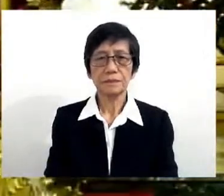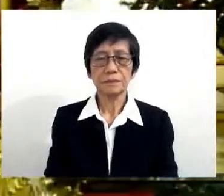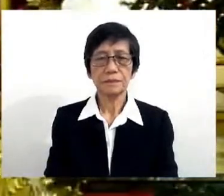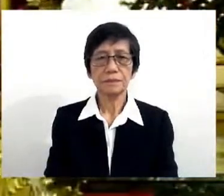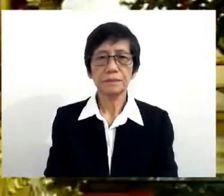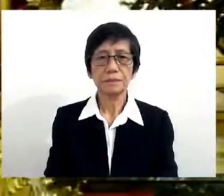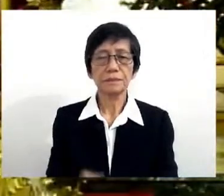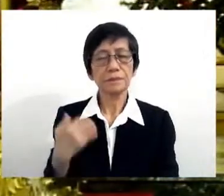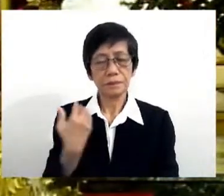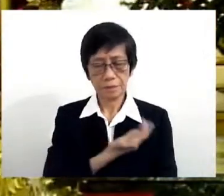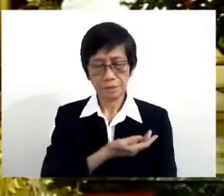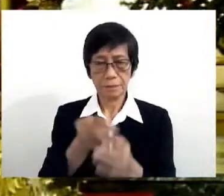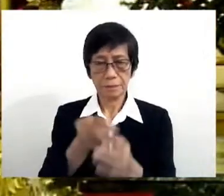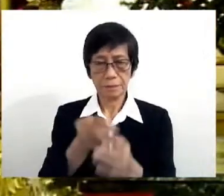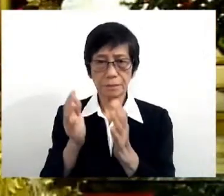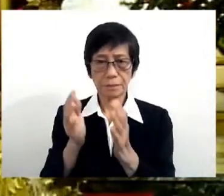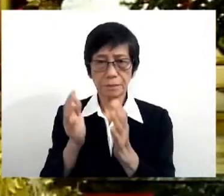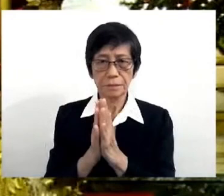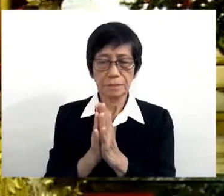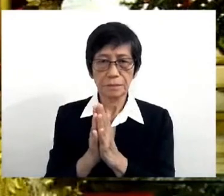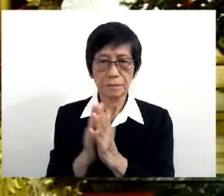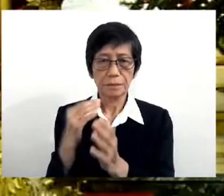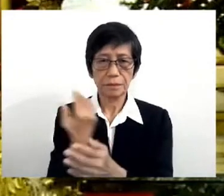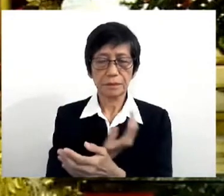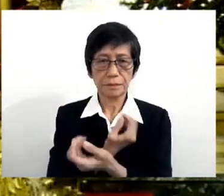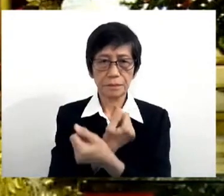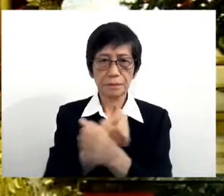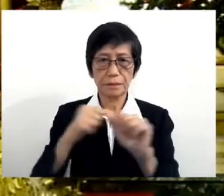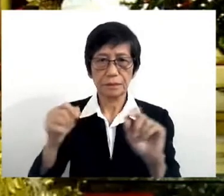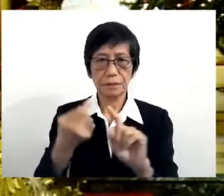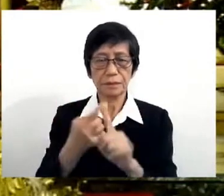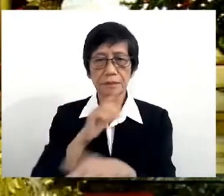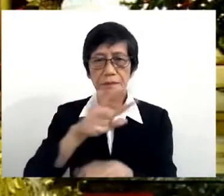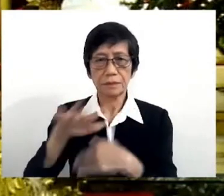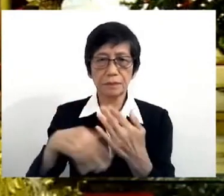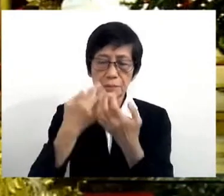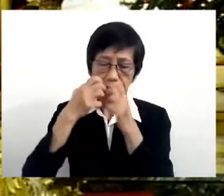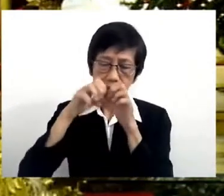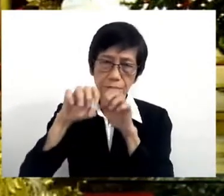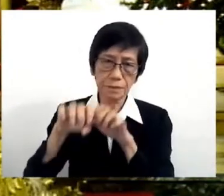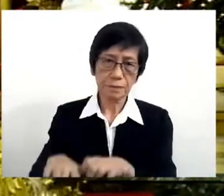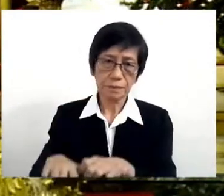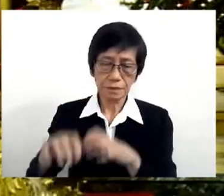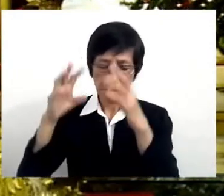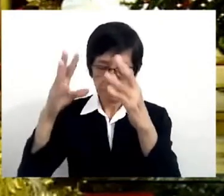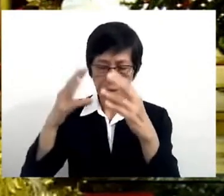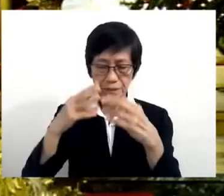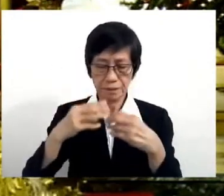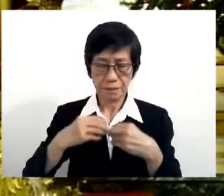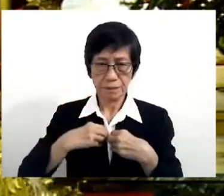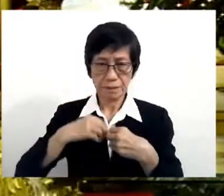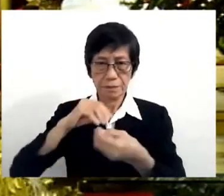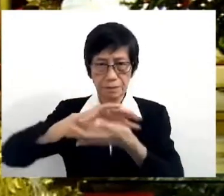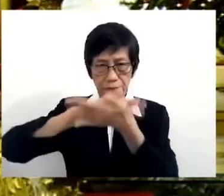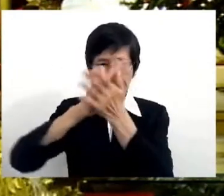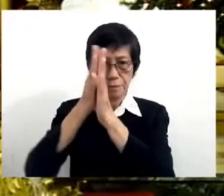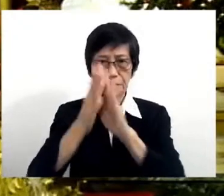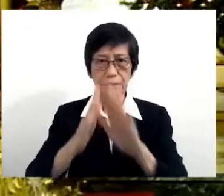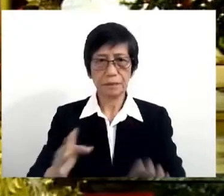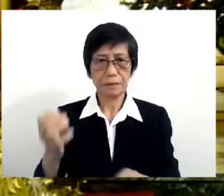Hinihiling po namin kami ay iadya sa lahat ng masama, pagkalooban ng kapayapaan